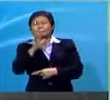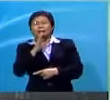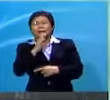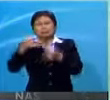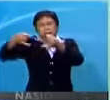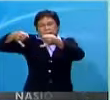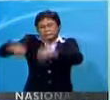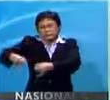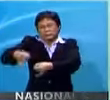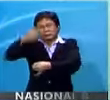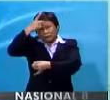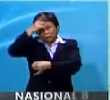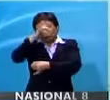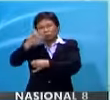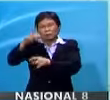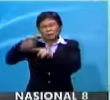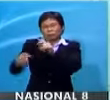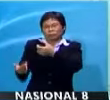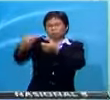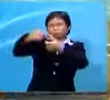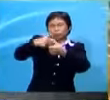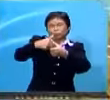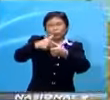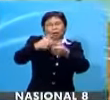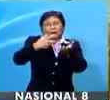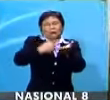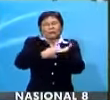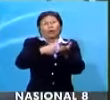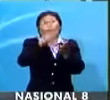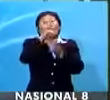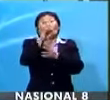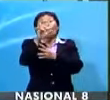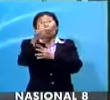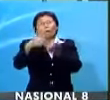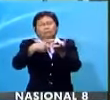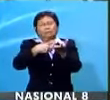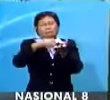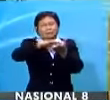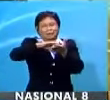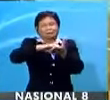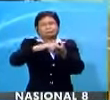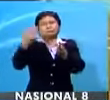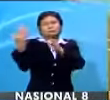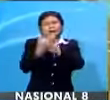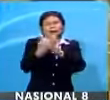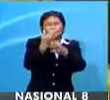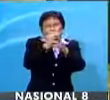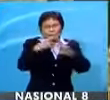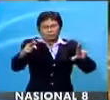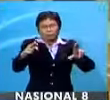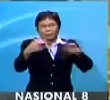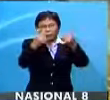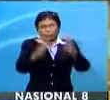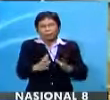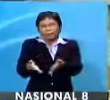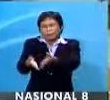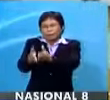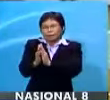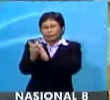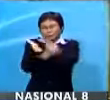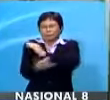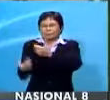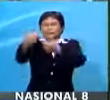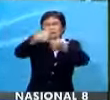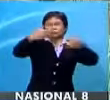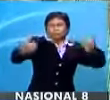kegagalan Chong we diterima beraksi menerusi tiket Wild CD nyata menjejaskan persediaan pemainman negara ke kejon itu